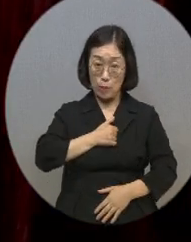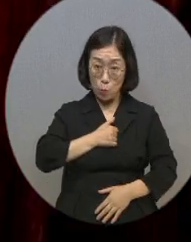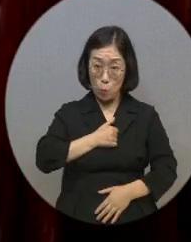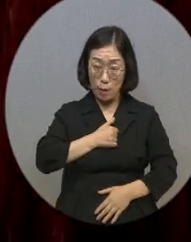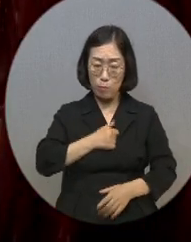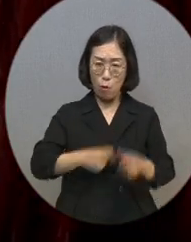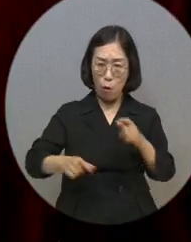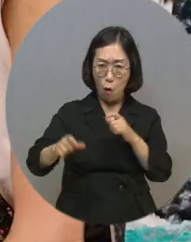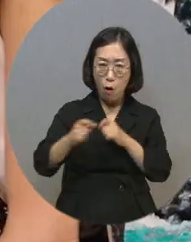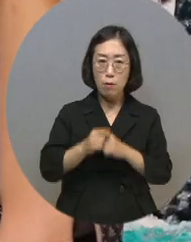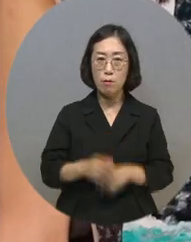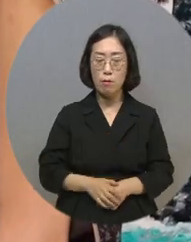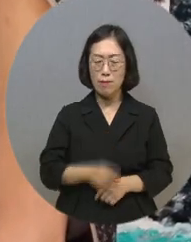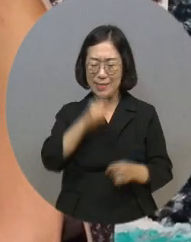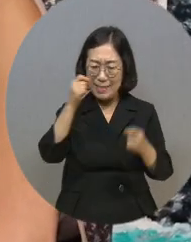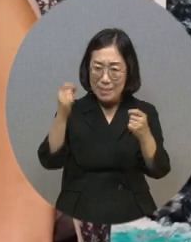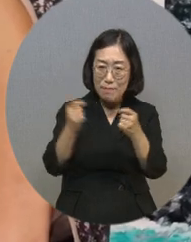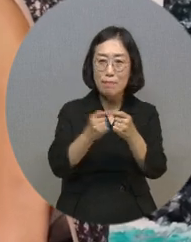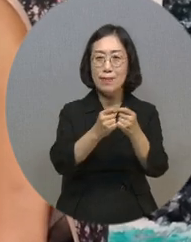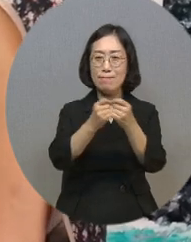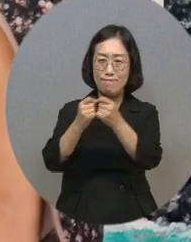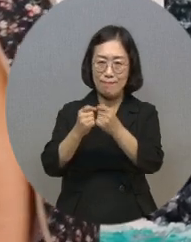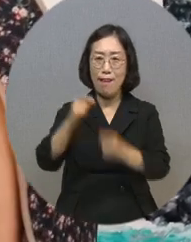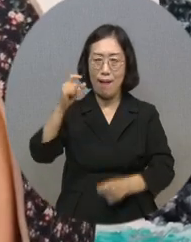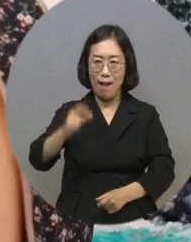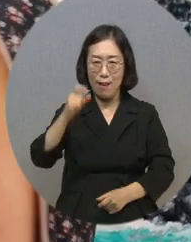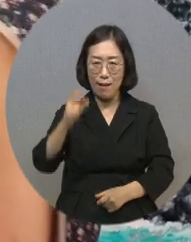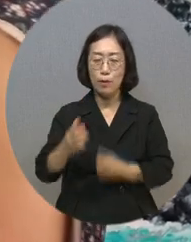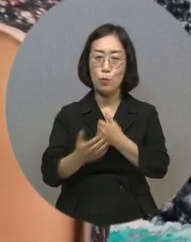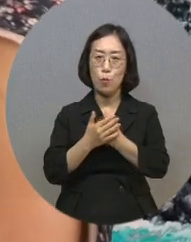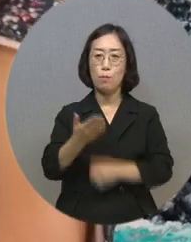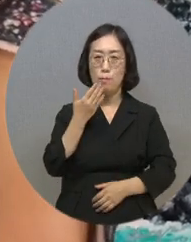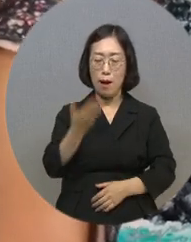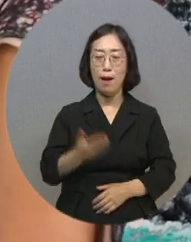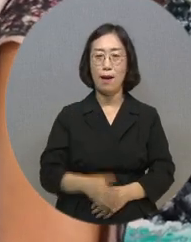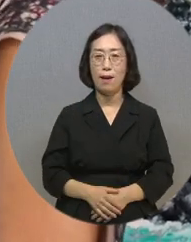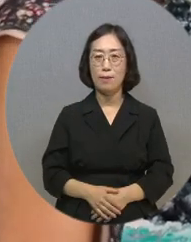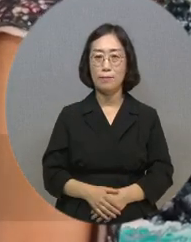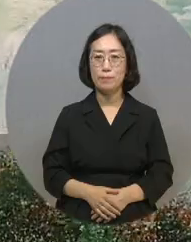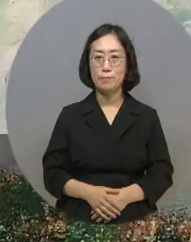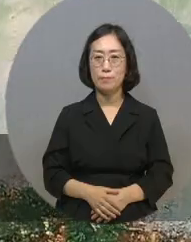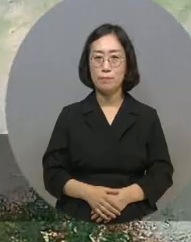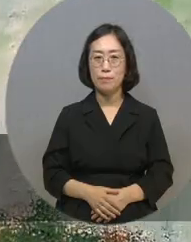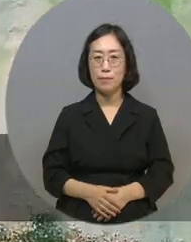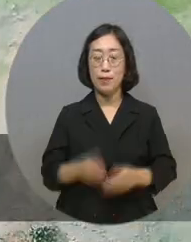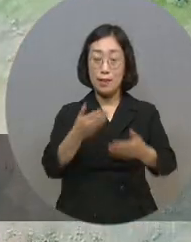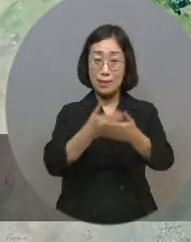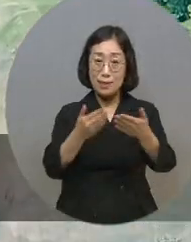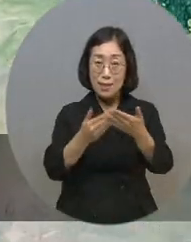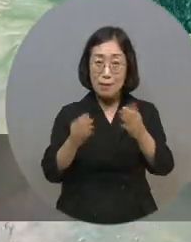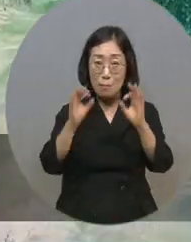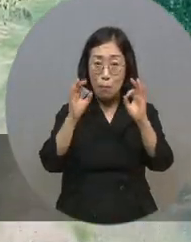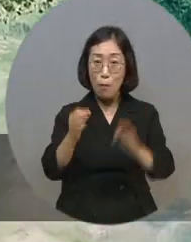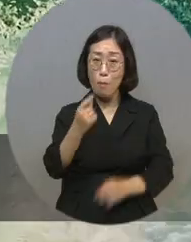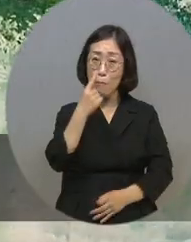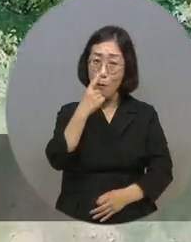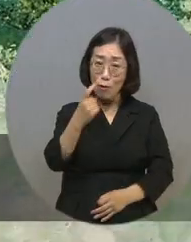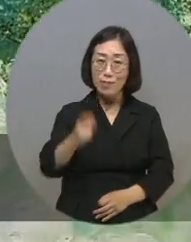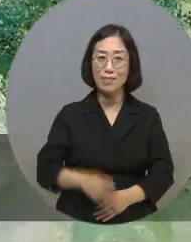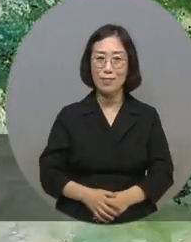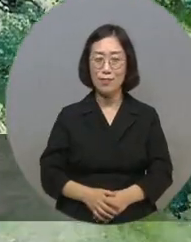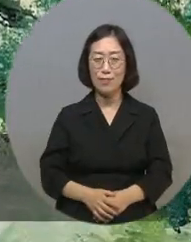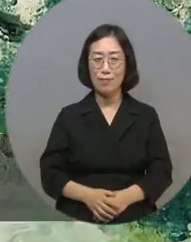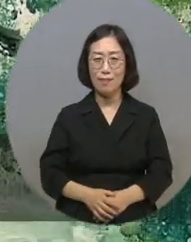끈끈한 유대감을 가지기도 만듭니다. 그리고 그리고 너무 멋스럽잖아요. 그 쌍향수